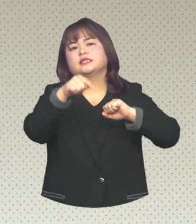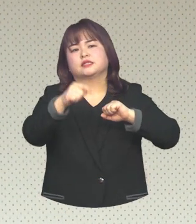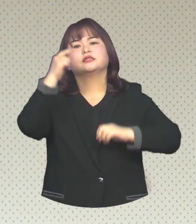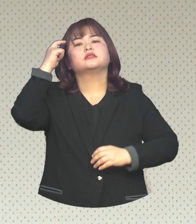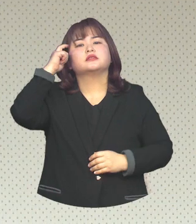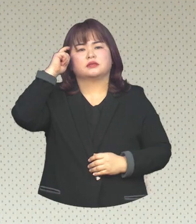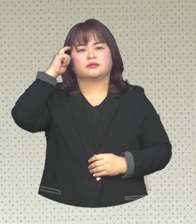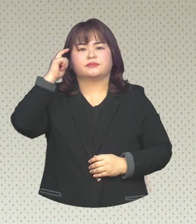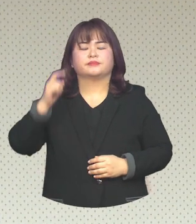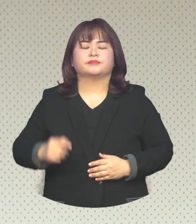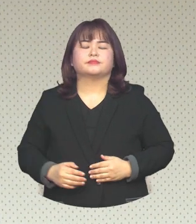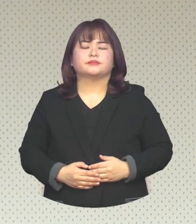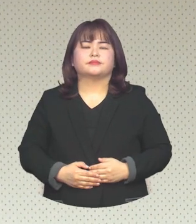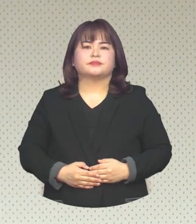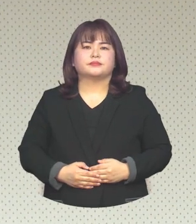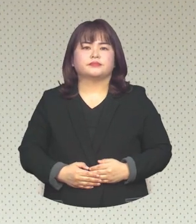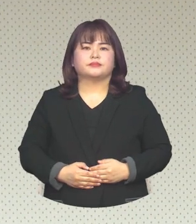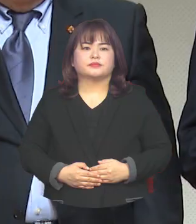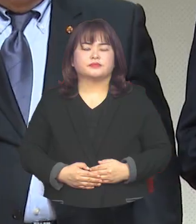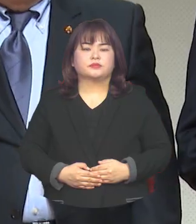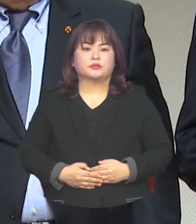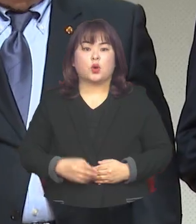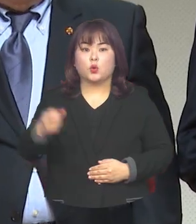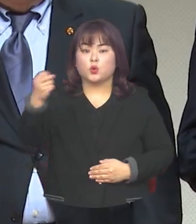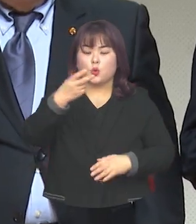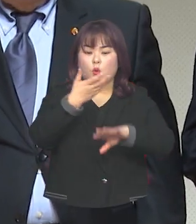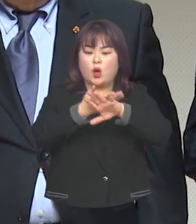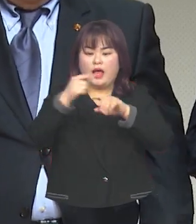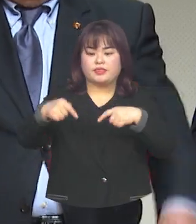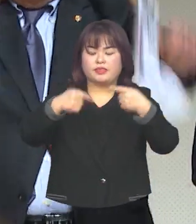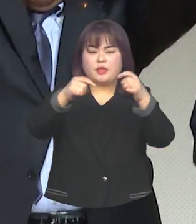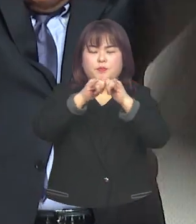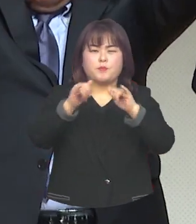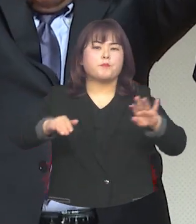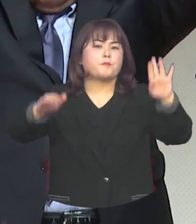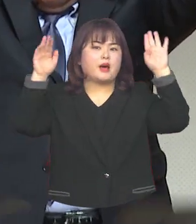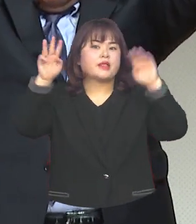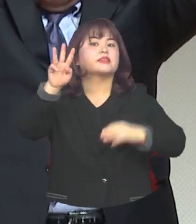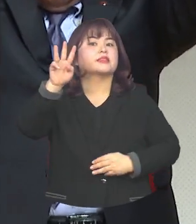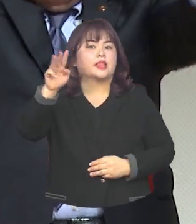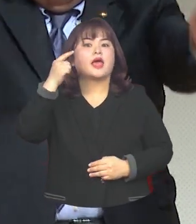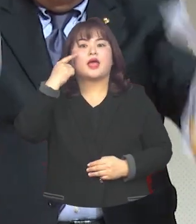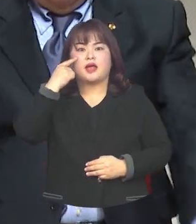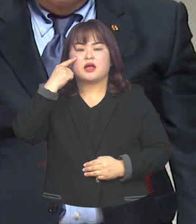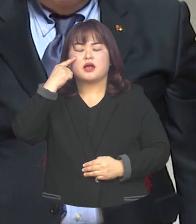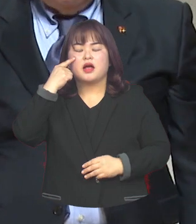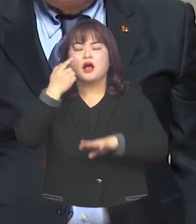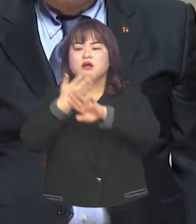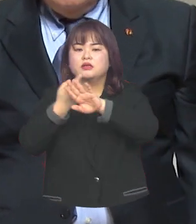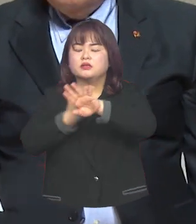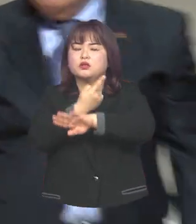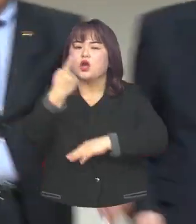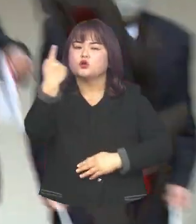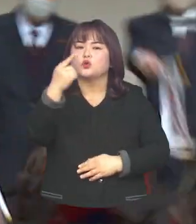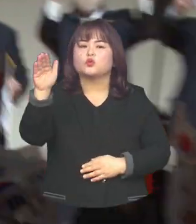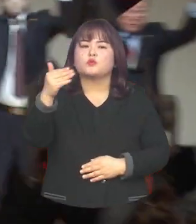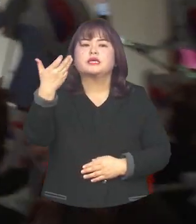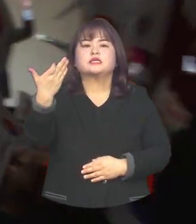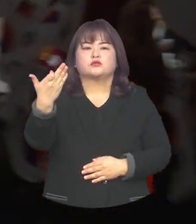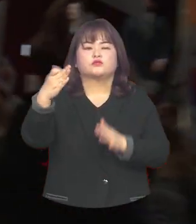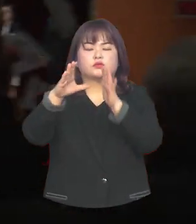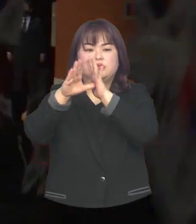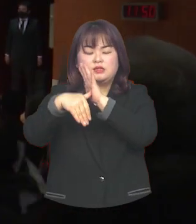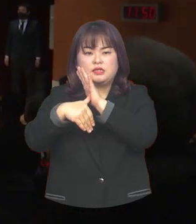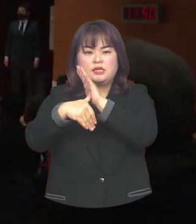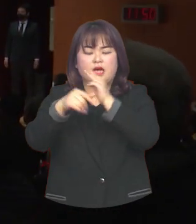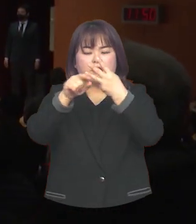시발점이 되었다고 생각을 합니다. 또한 참석자 모두가 만세삼창을 외치며 1919년 3월